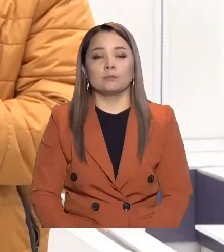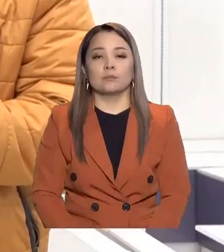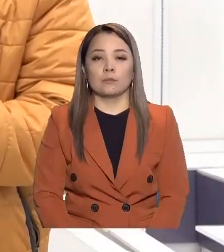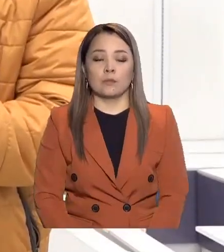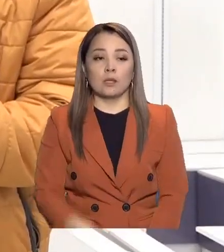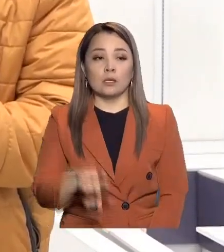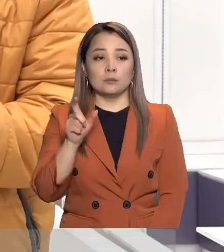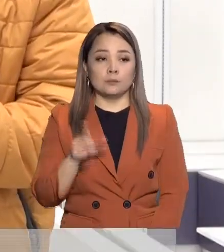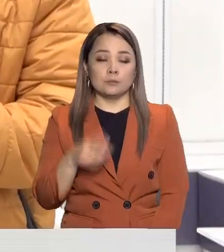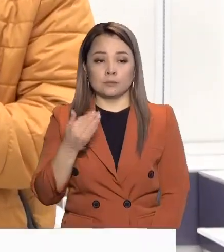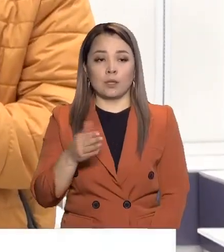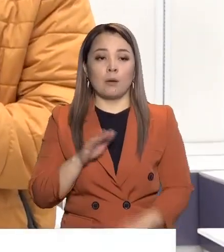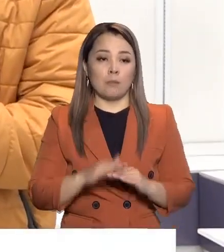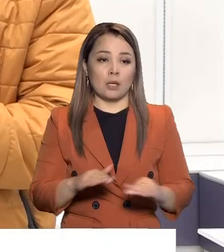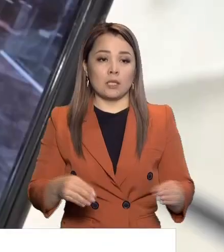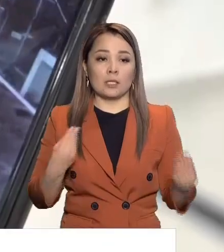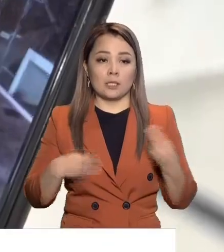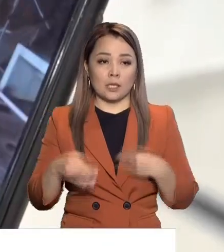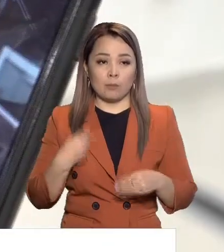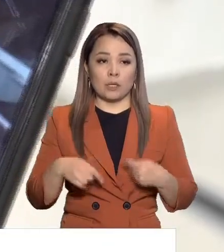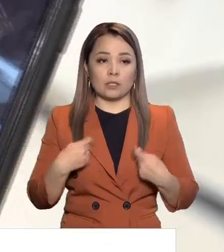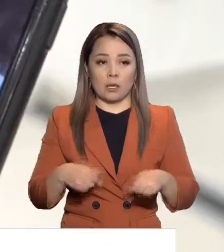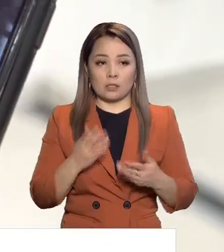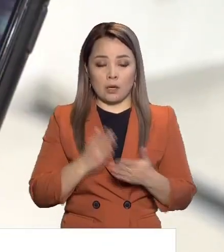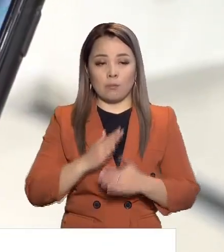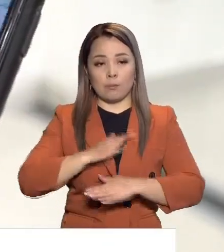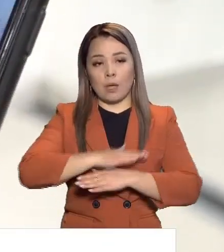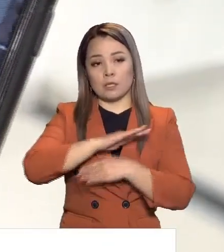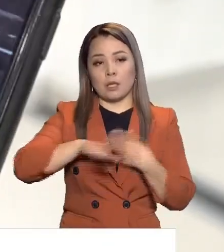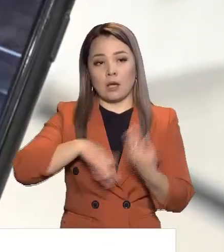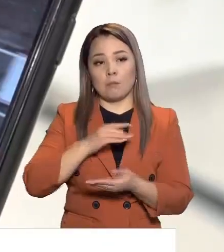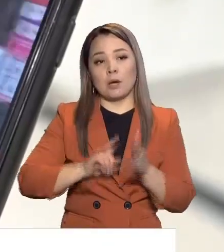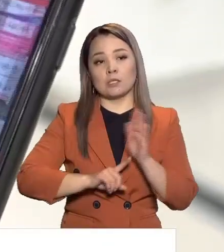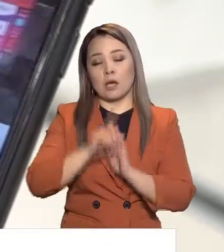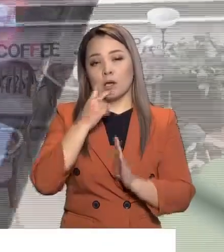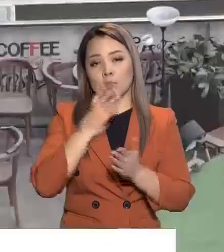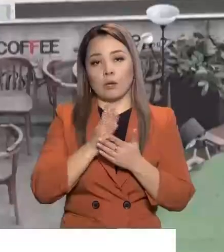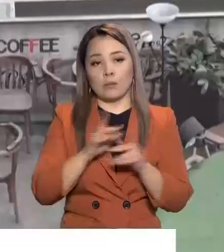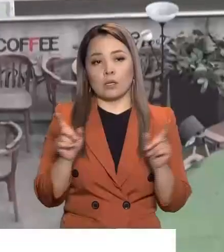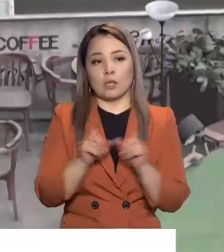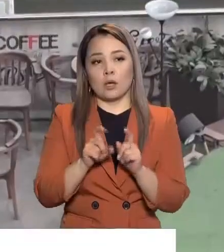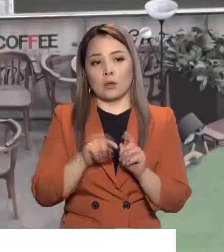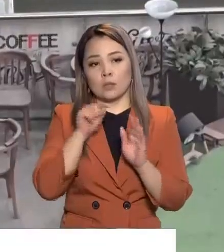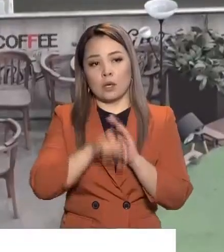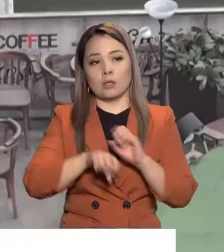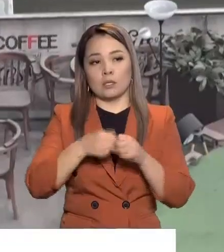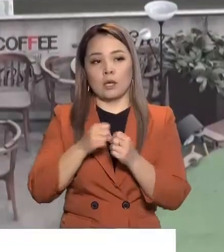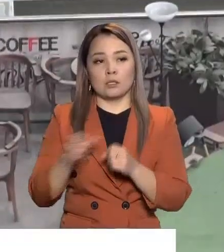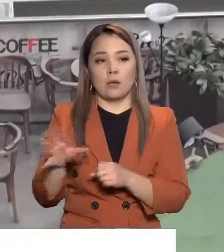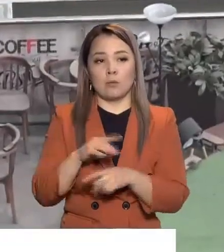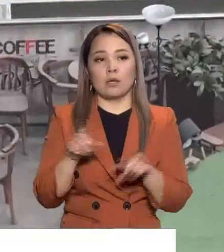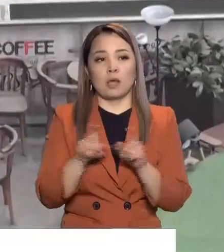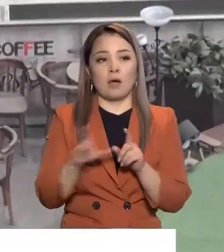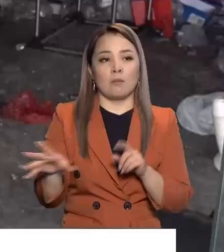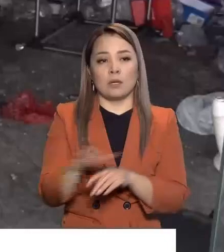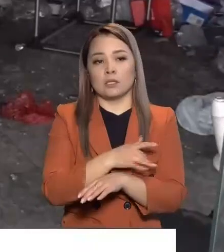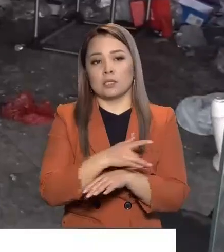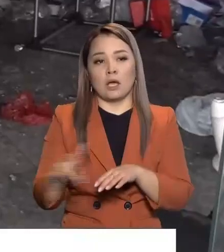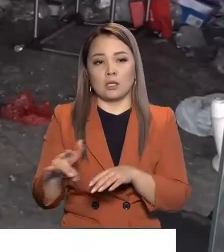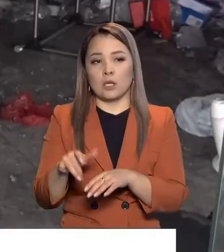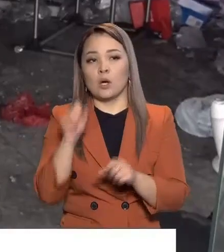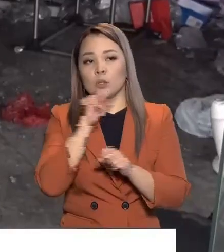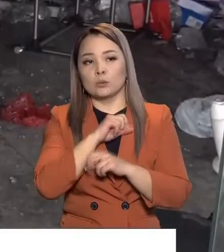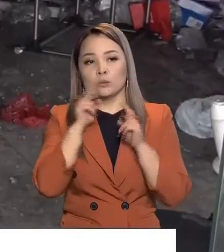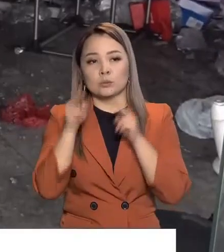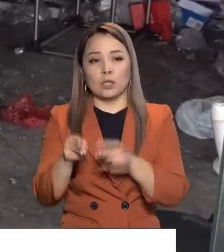Аркенжан Әбдікәрімұлы балалар киімін сатумен айналысады. Жаппай тәртіпсіздік басталған күні дүкенін бұзақылар қиратып, тауардың бірін қалдырмай тонап